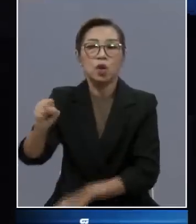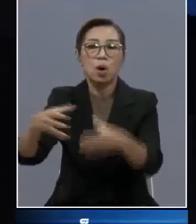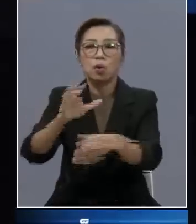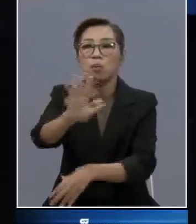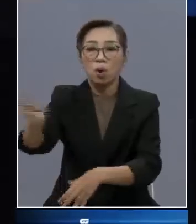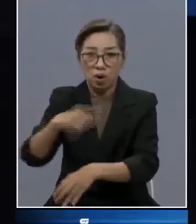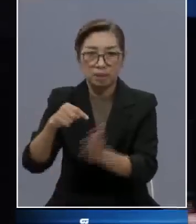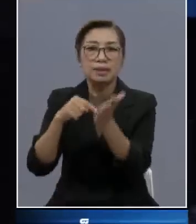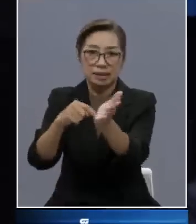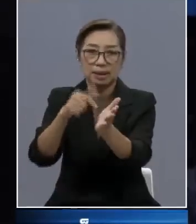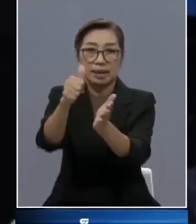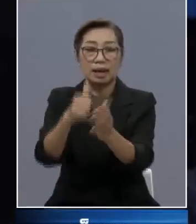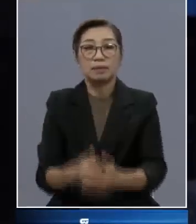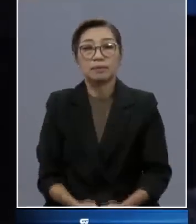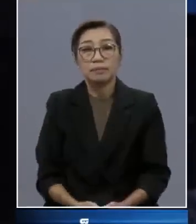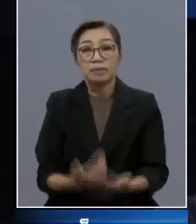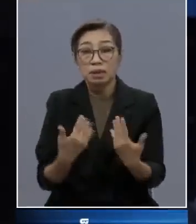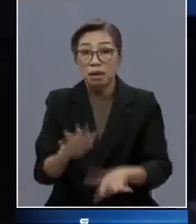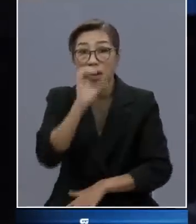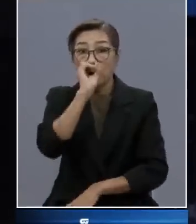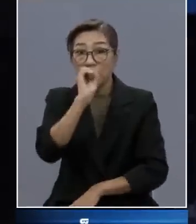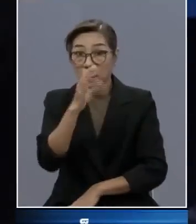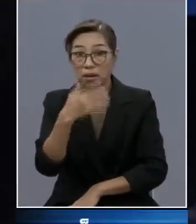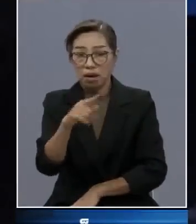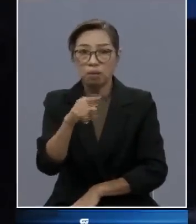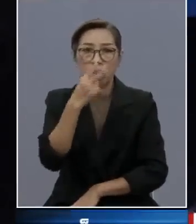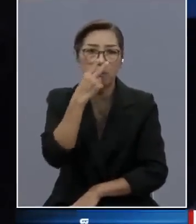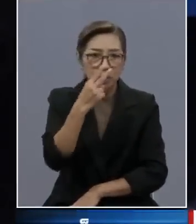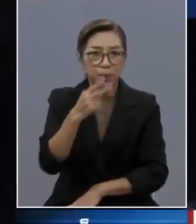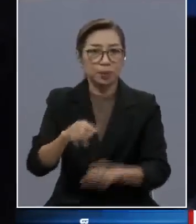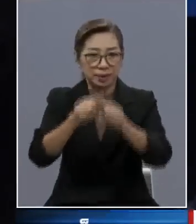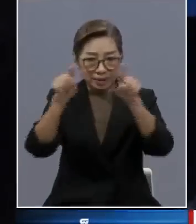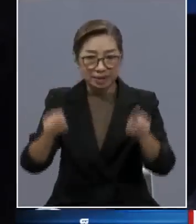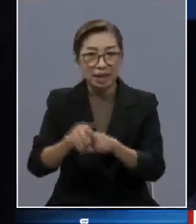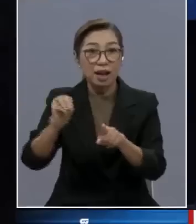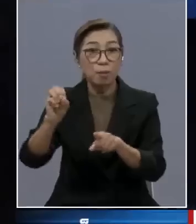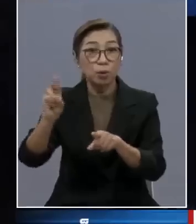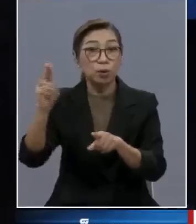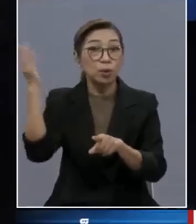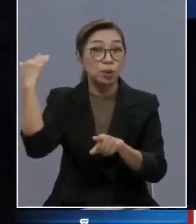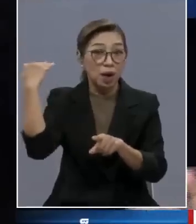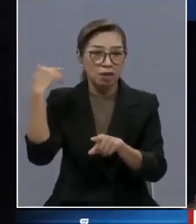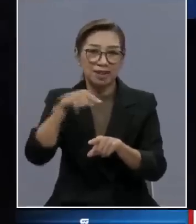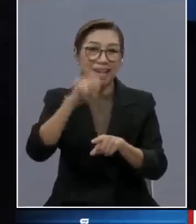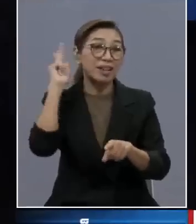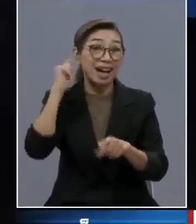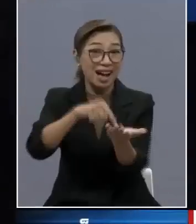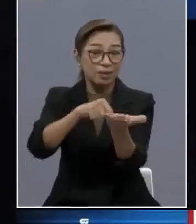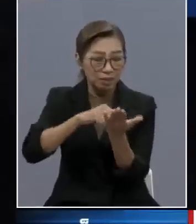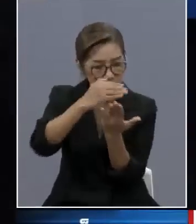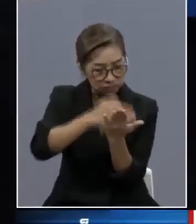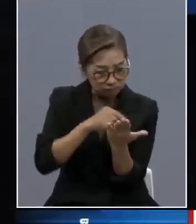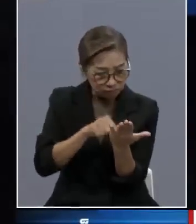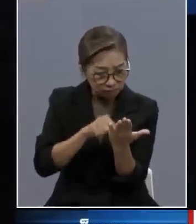ต่ละพรรคการเมืองแล้วก็อย่างที่บอกไปครับว่าพอไปดูเนี่ยก่อนหน้ามันมีฉบับที่หลุดออกมาผ่านสื่อใช่ไหมครับปรากฏว่